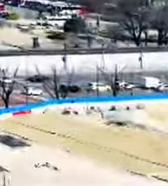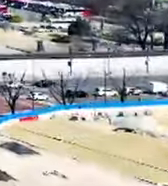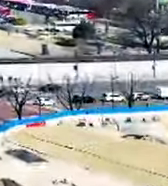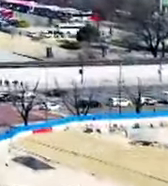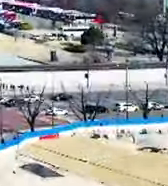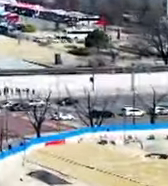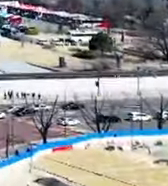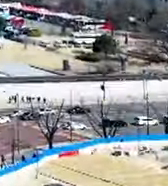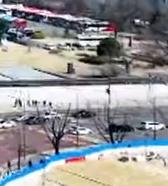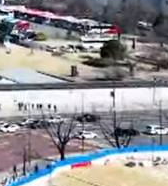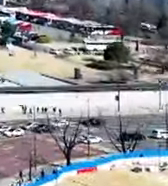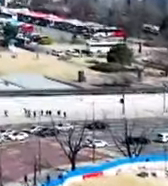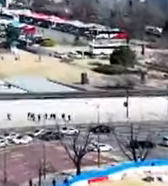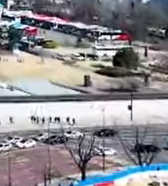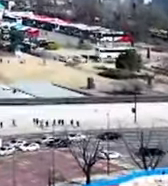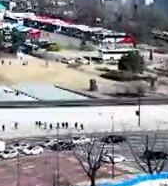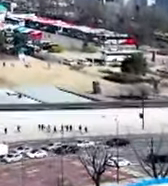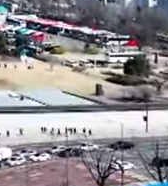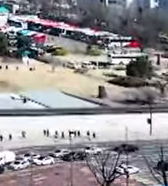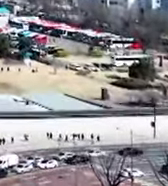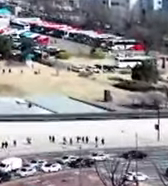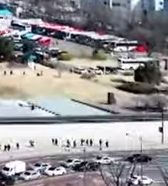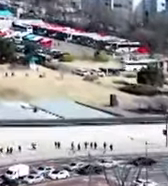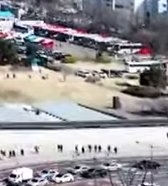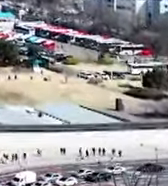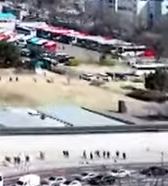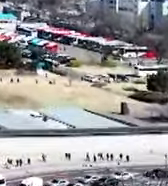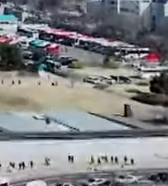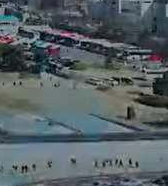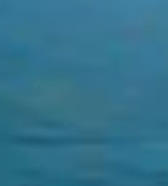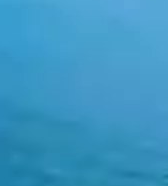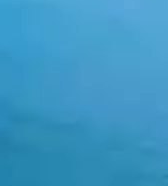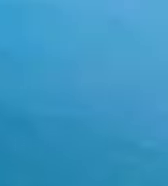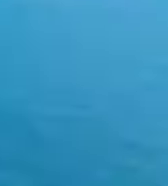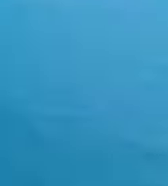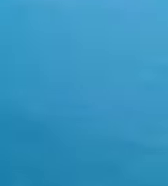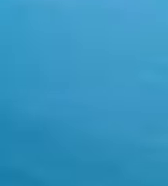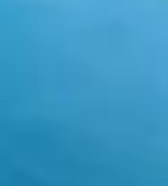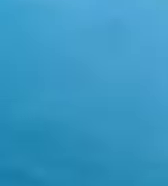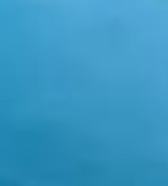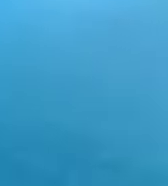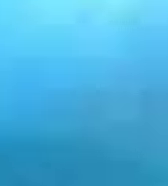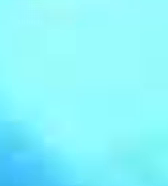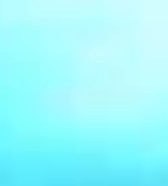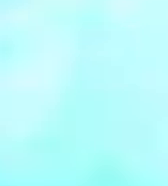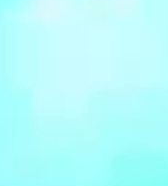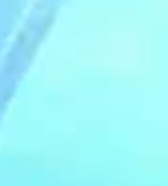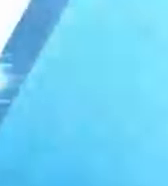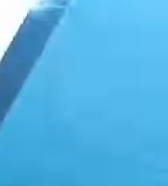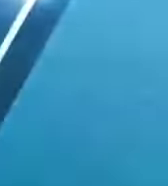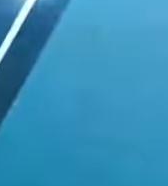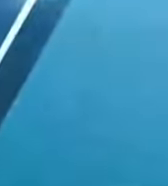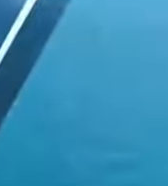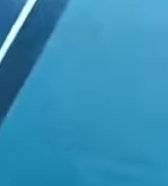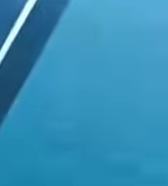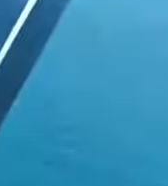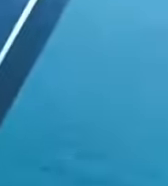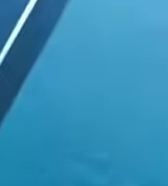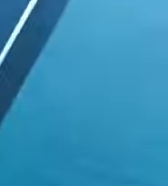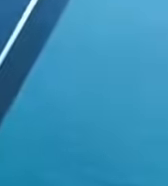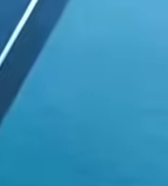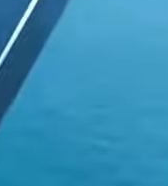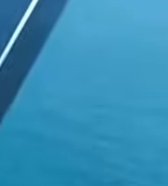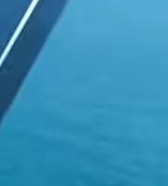네, 서울이요. 6.2% 투표율 기록하고 있습니다. 김용규 의원님은 사전 투표하셨습니까? 네, 사전 투표했습니다. 네,